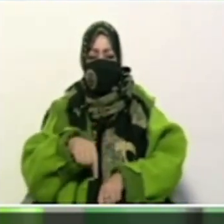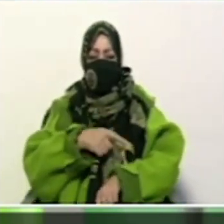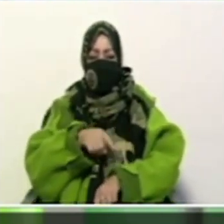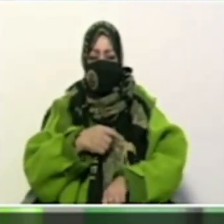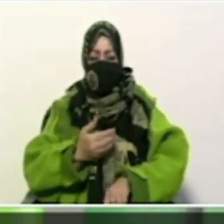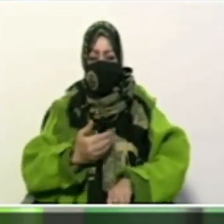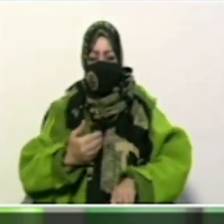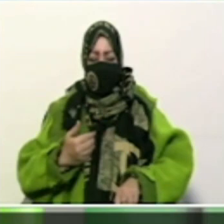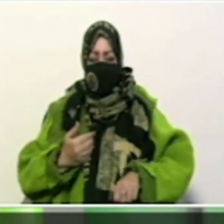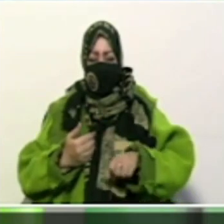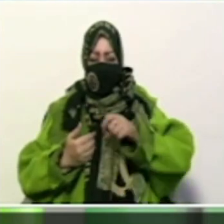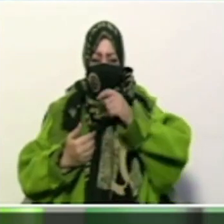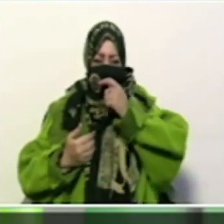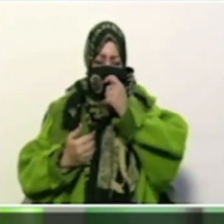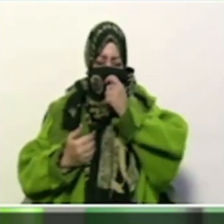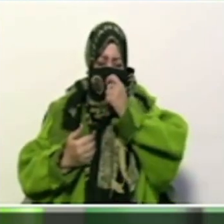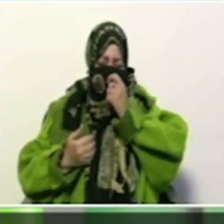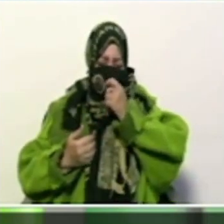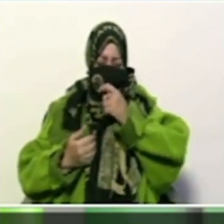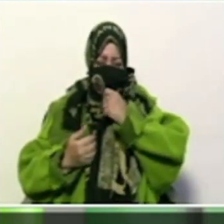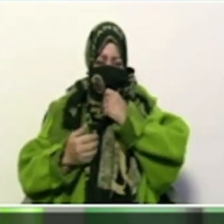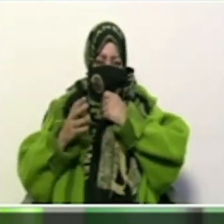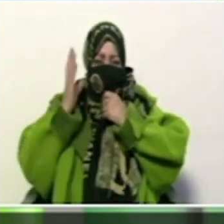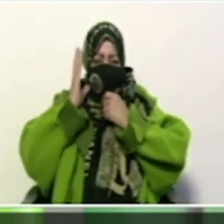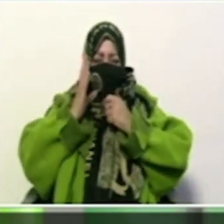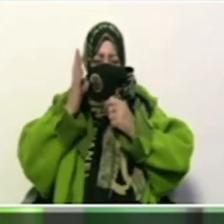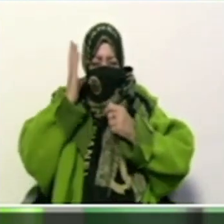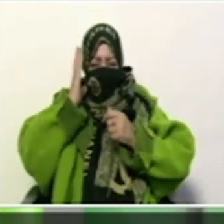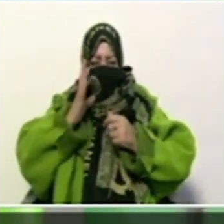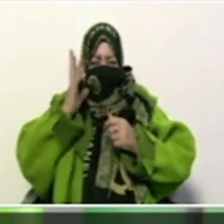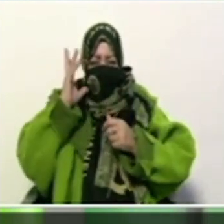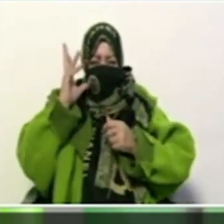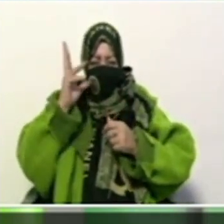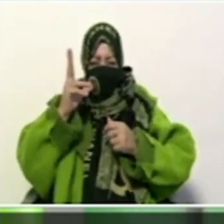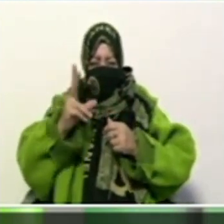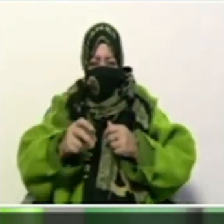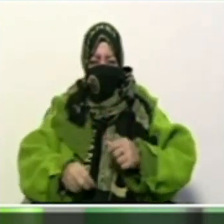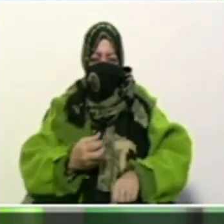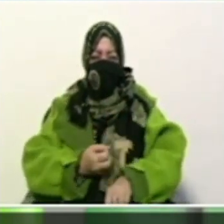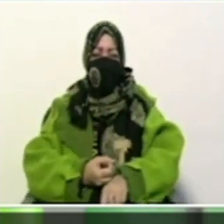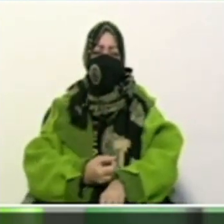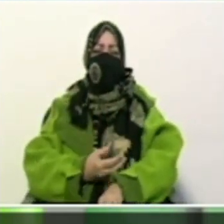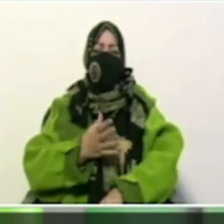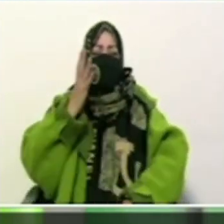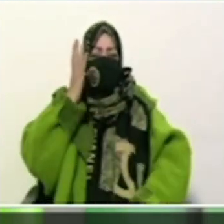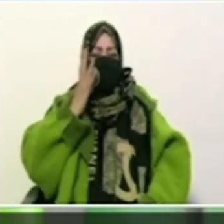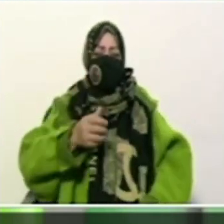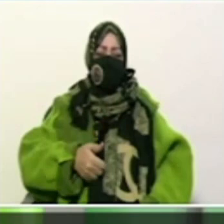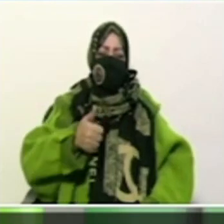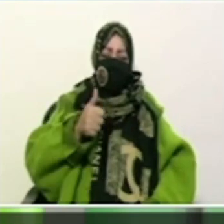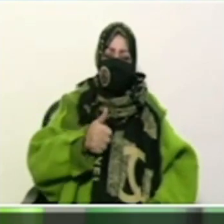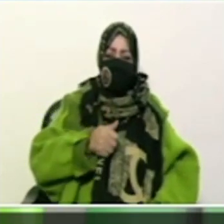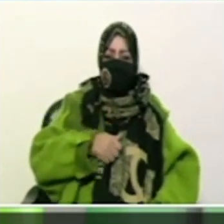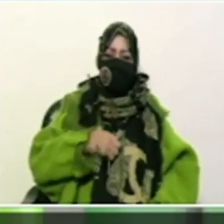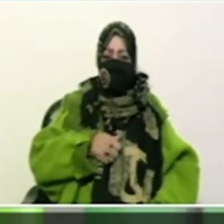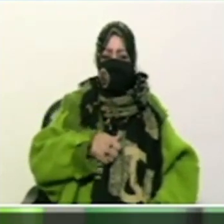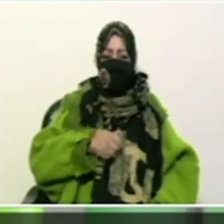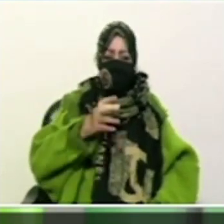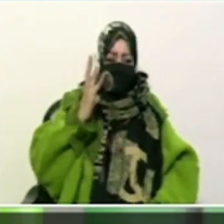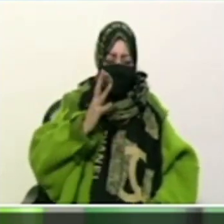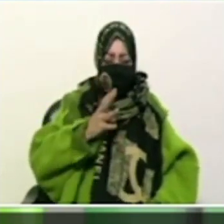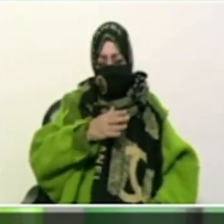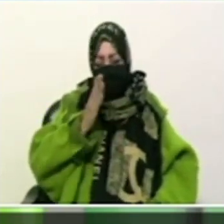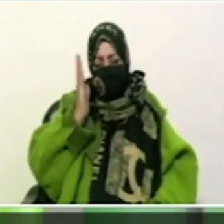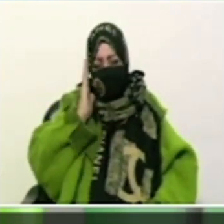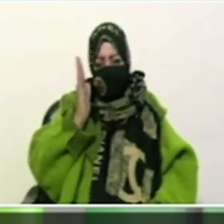وبعدين نصلي الفجر وما ونرقد، معناها ما نقعدش الحق بعد السنة. نعم. لكن هل افضل وقت اللي